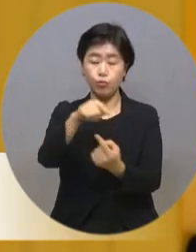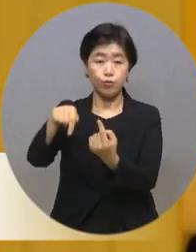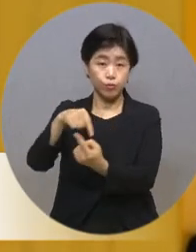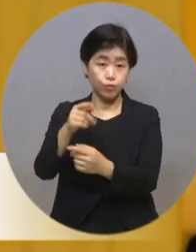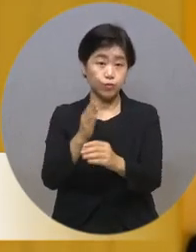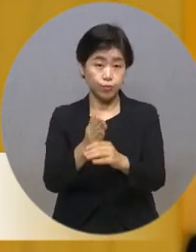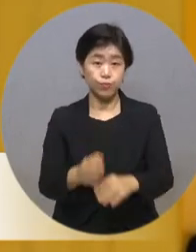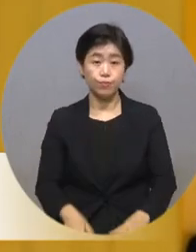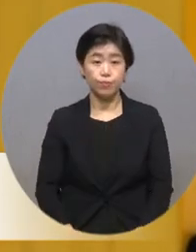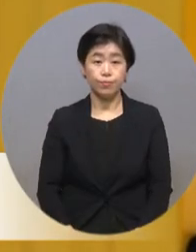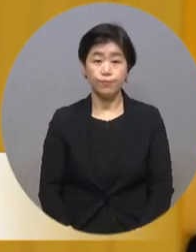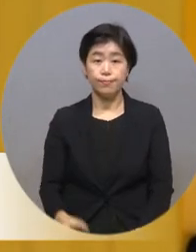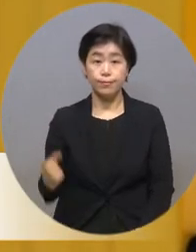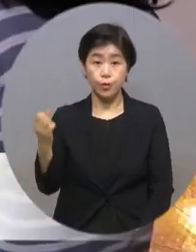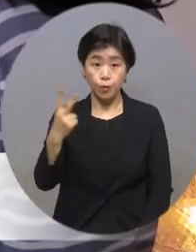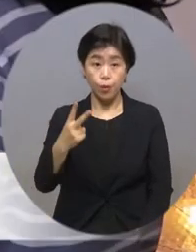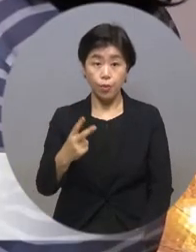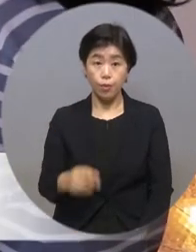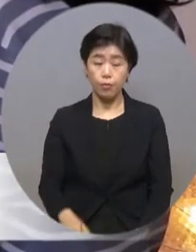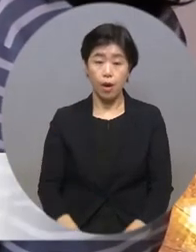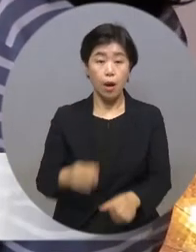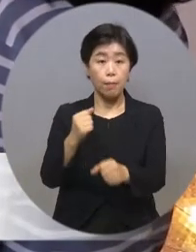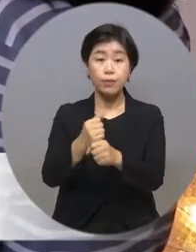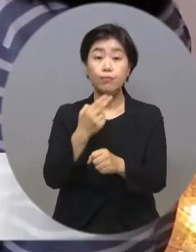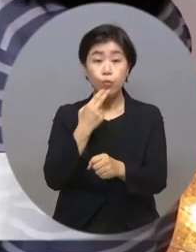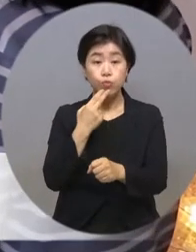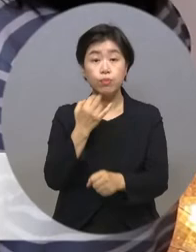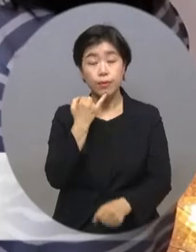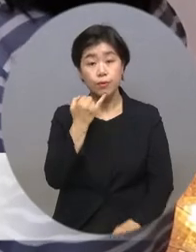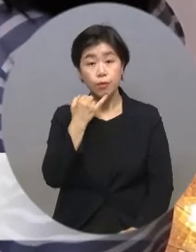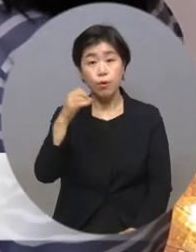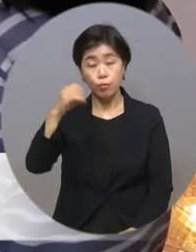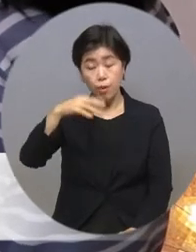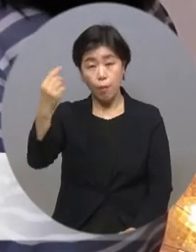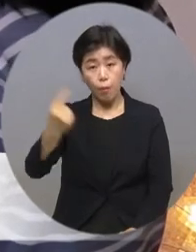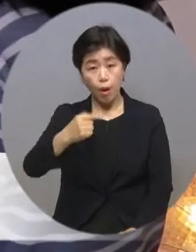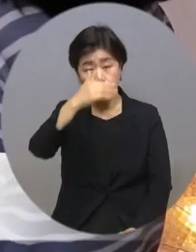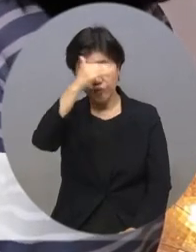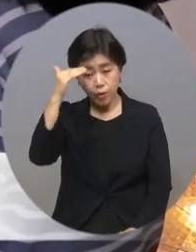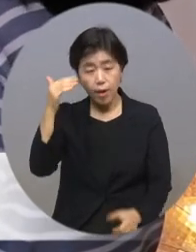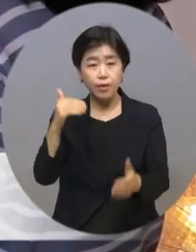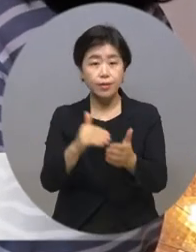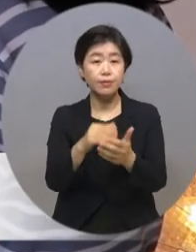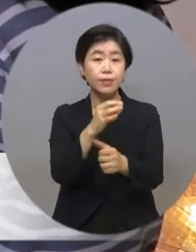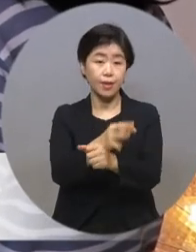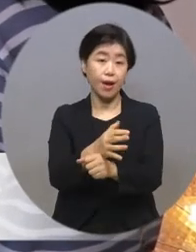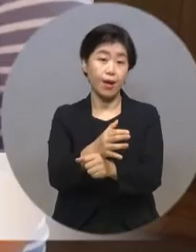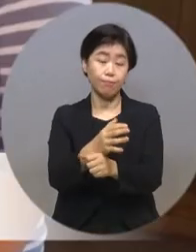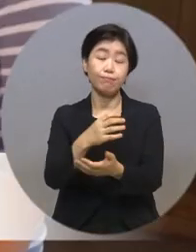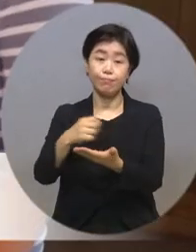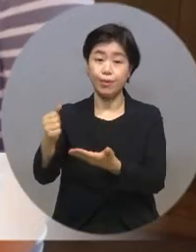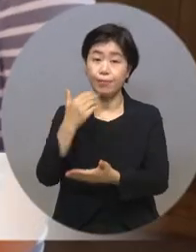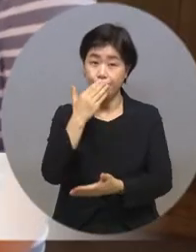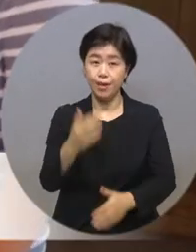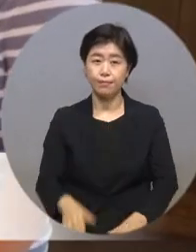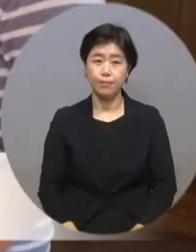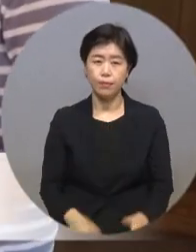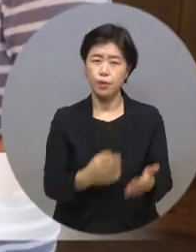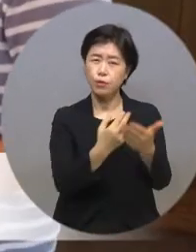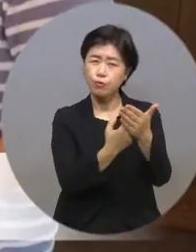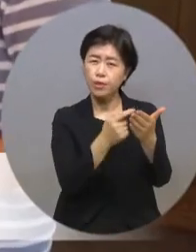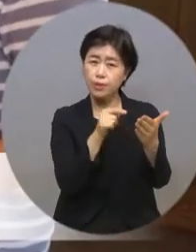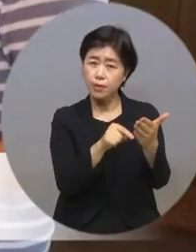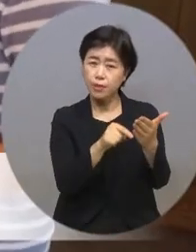있어요. 그리고 만드는 것보다는 구매하고 싶으신 분들도 오셔서 구매하실 수 있고요. 네, 유리라는 건